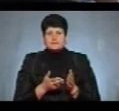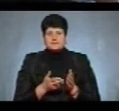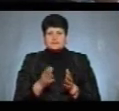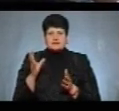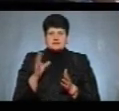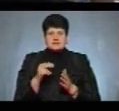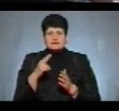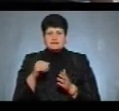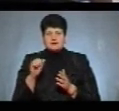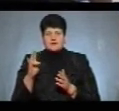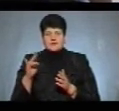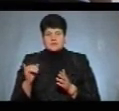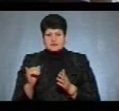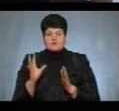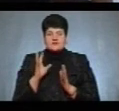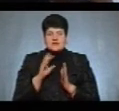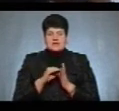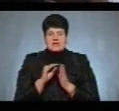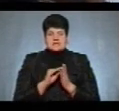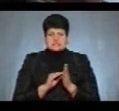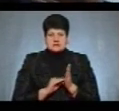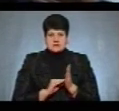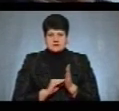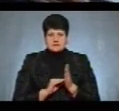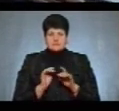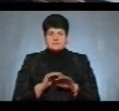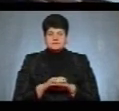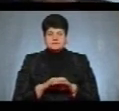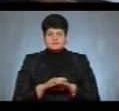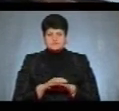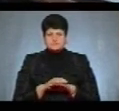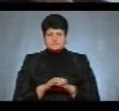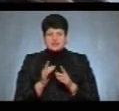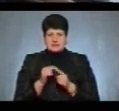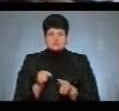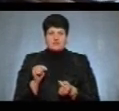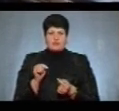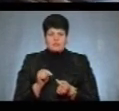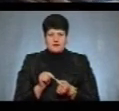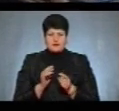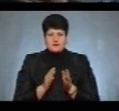всі дані внесені, арифметика співпадає,